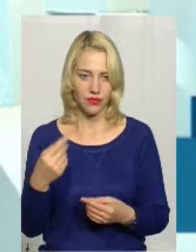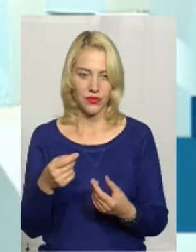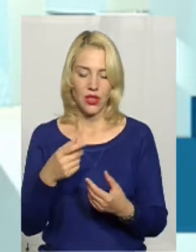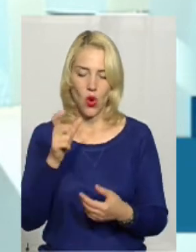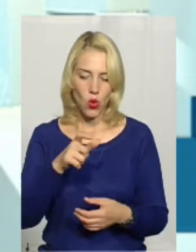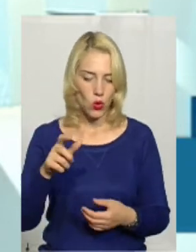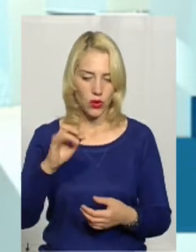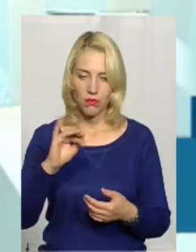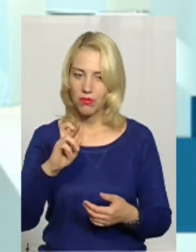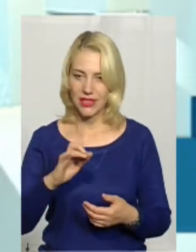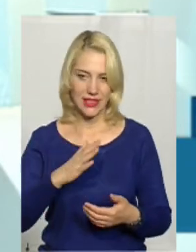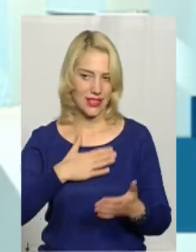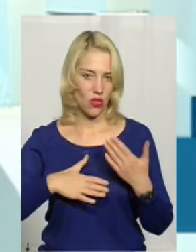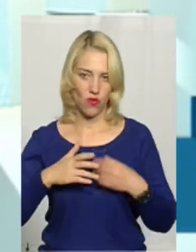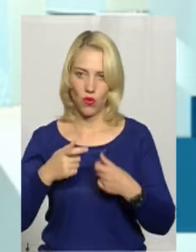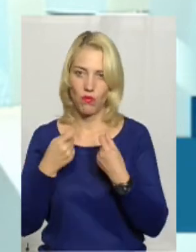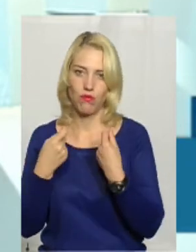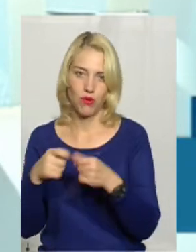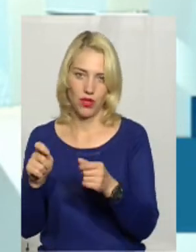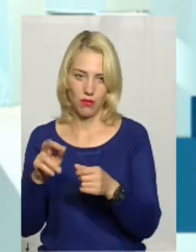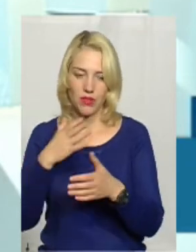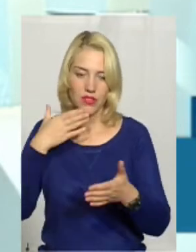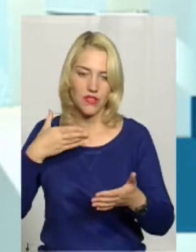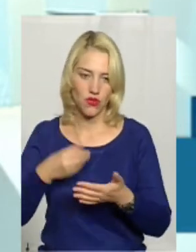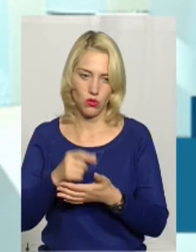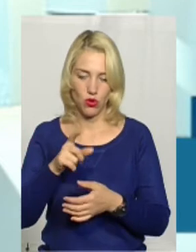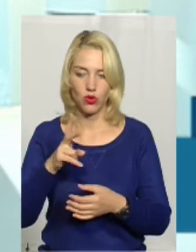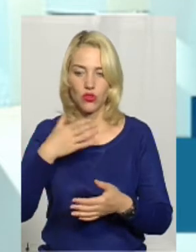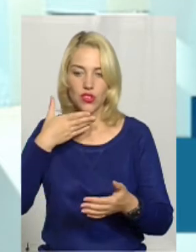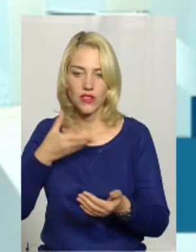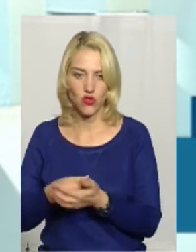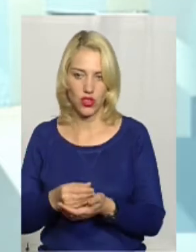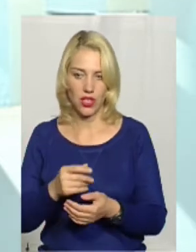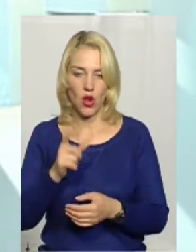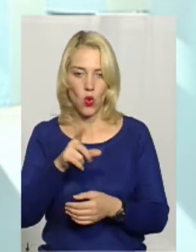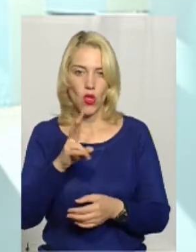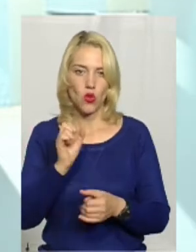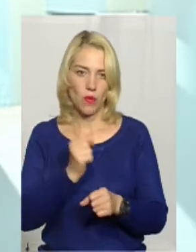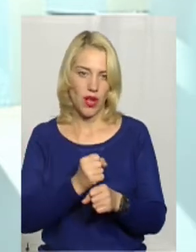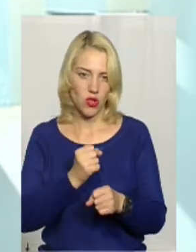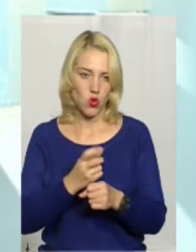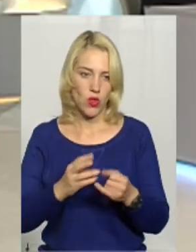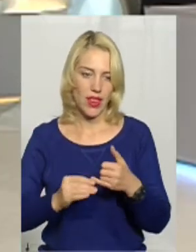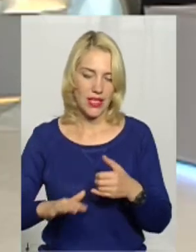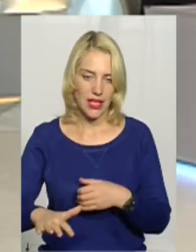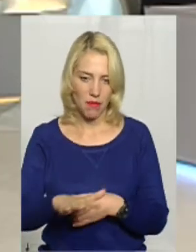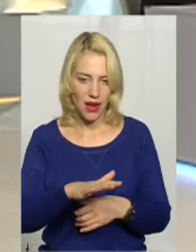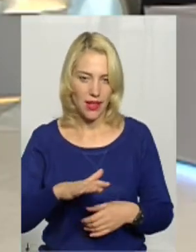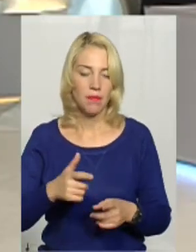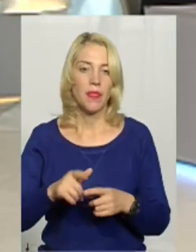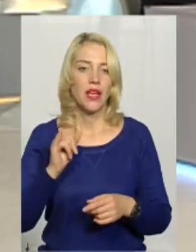задоволенням саме реалізують тим фермерам, тому що дійсно це свої люди, які працюють на землі. Оскільки немає такого механізму, а ми за те, щоб він